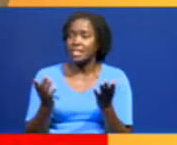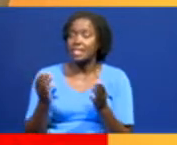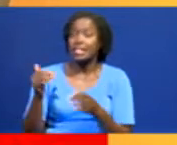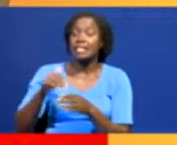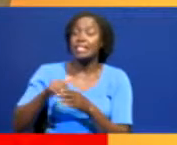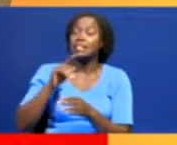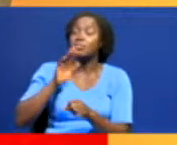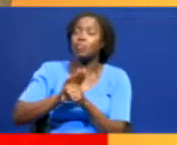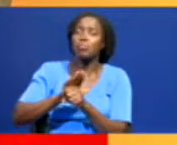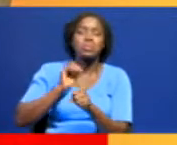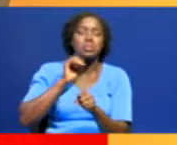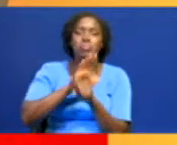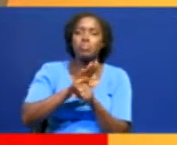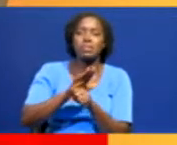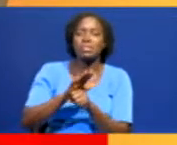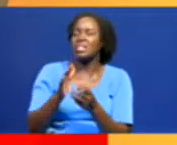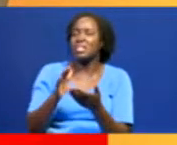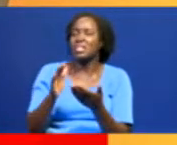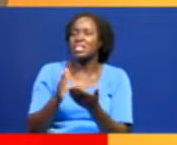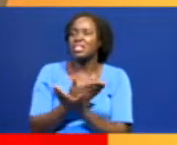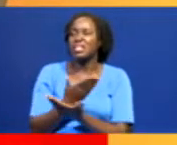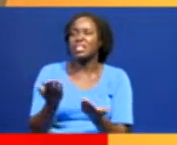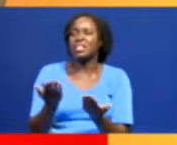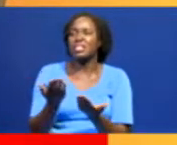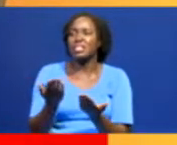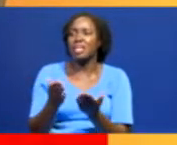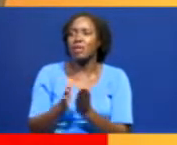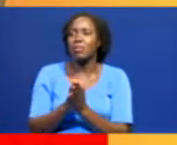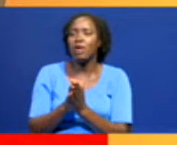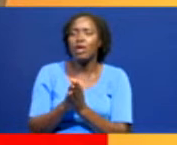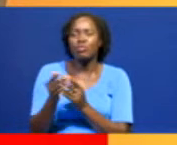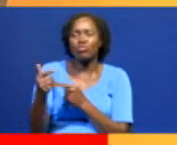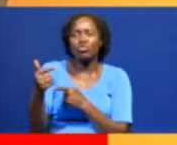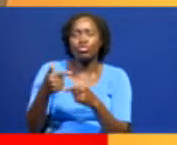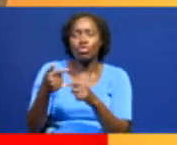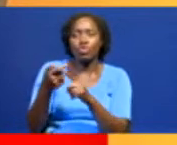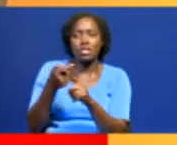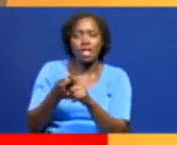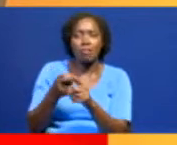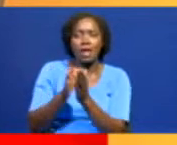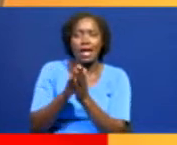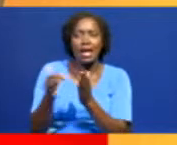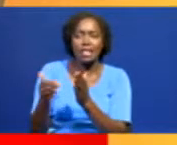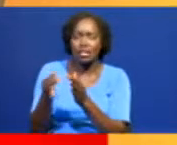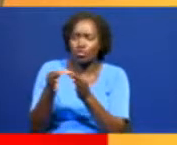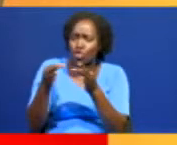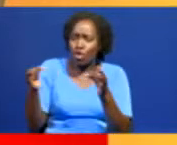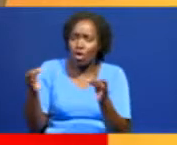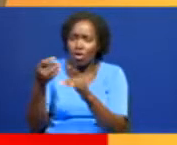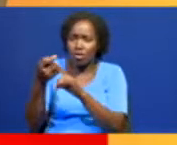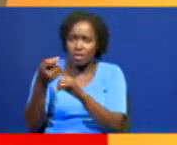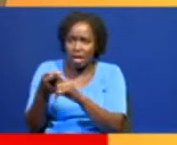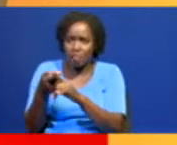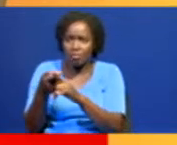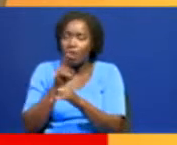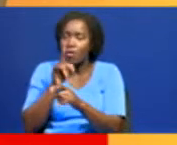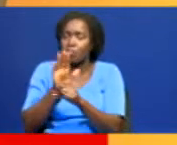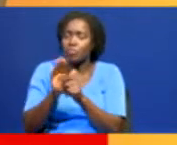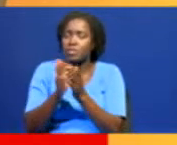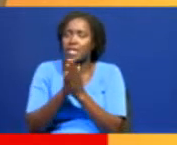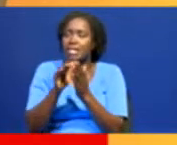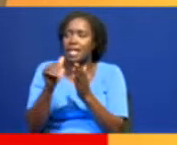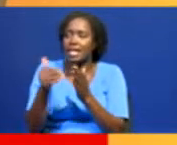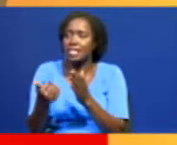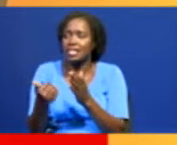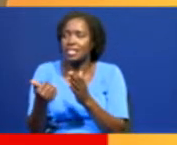katika ahadi hizo kuna zile ambazo zilisemekana kwamba ni ahadi za kufanyia kwa muda mfupi, kuna zile zenye ahadi za kufanyia kwa muda mrefu, na kuna ahadi